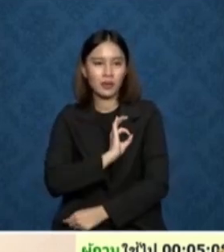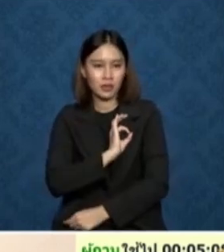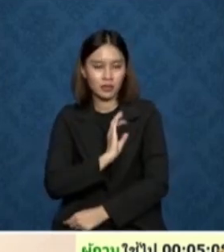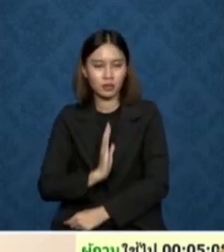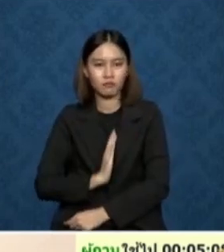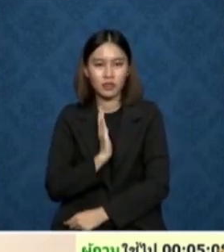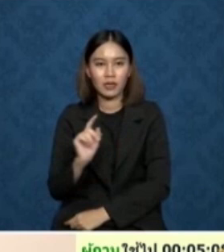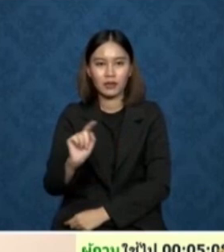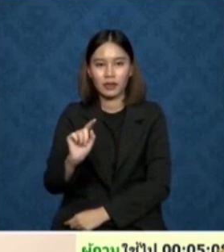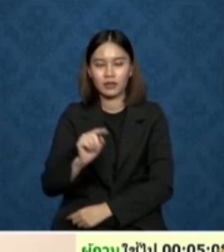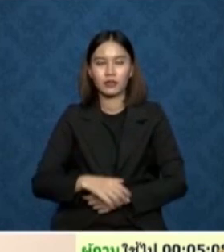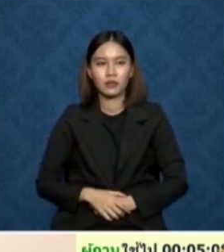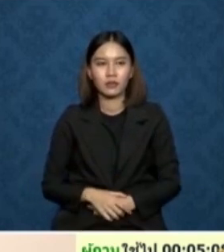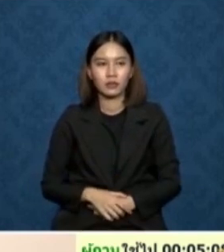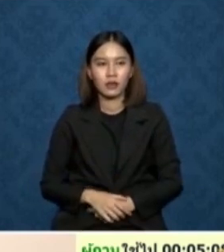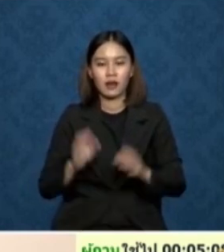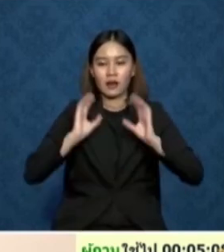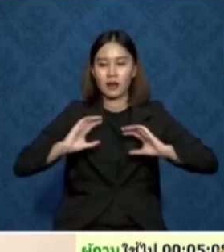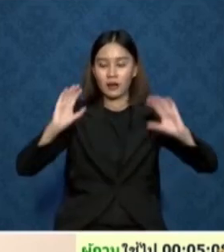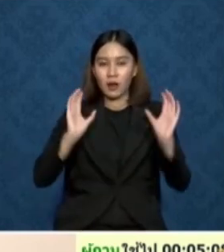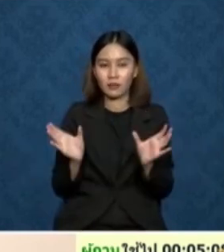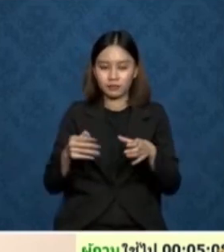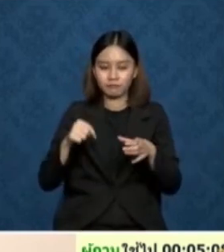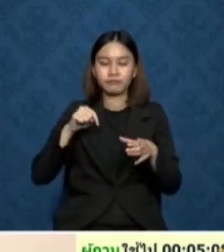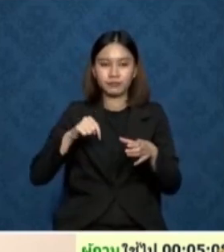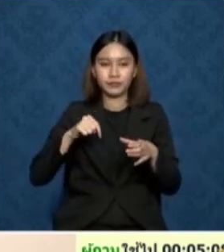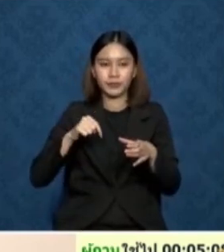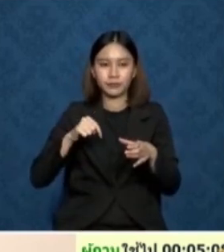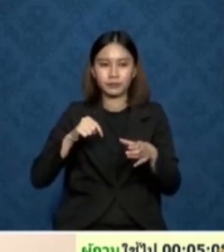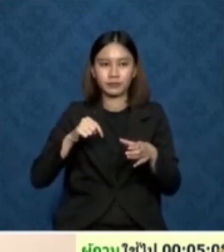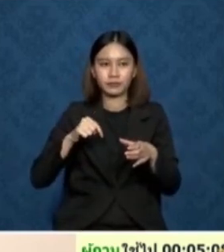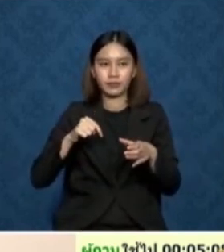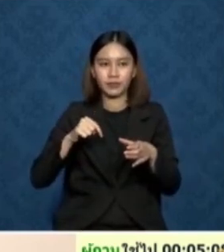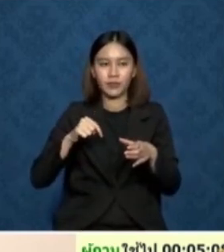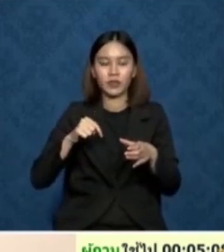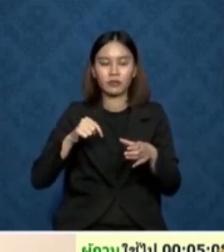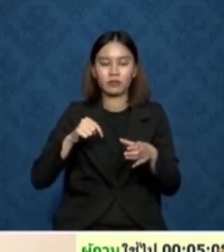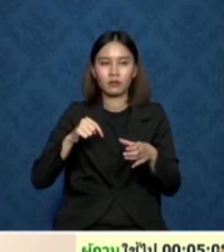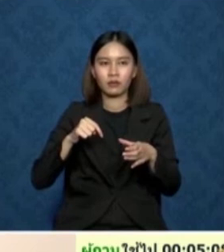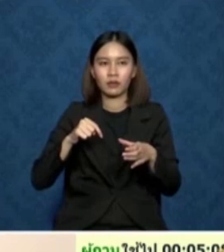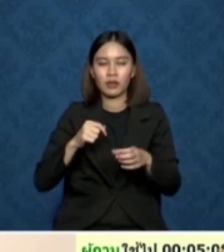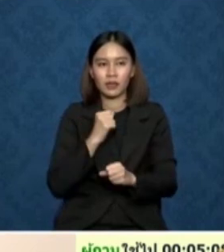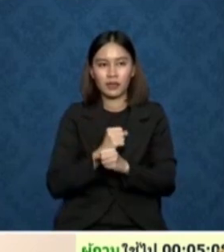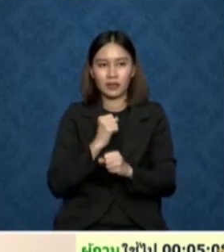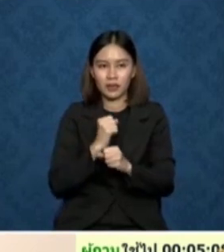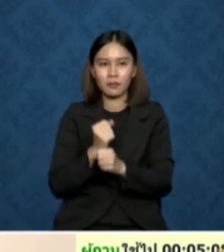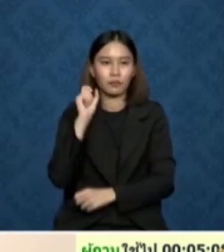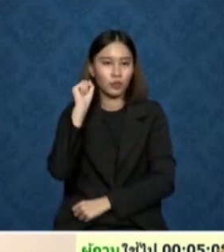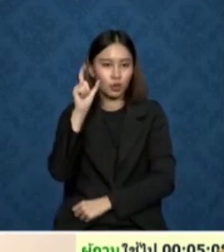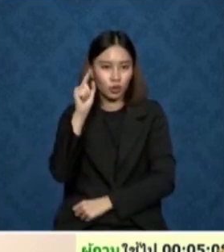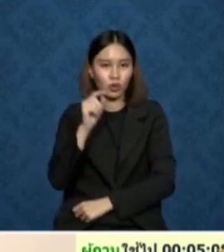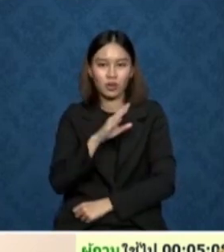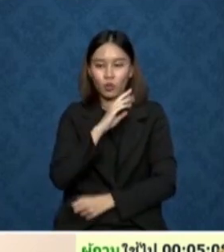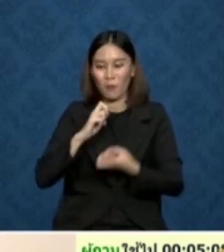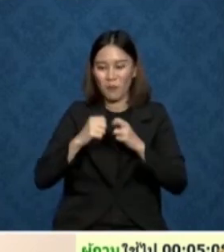สมาชิปรเกีย์ก็คือว่า รฐบาลเราได้ดำเนินการเรื่องนี้อย่เร่งดวน